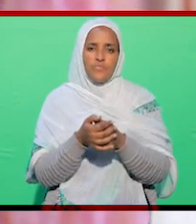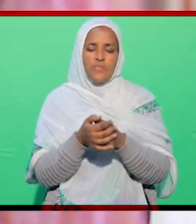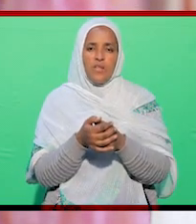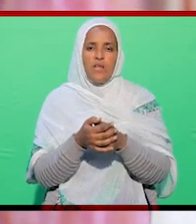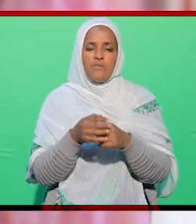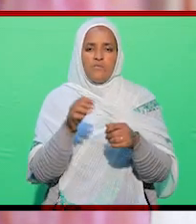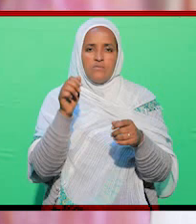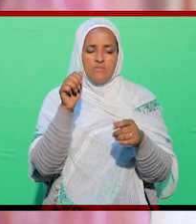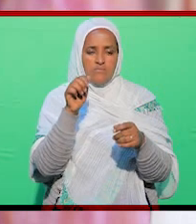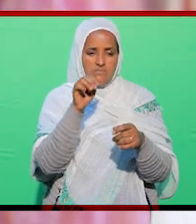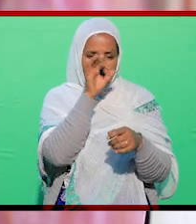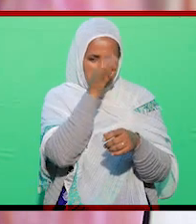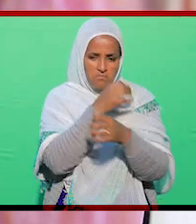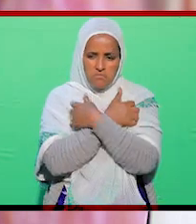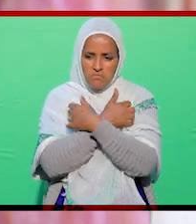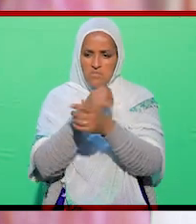ሞትን